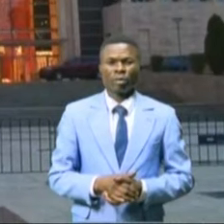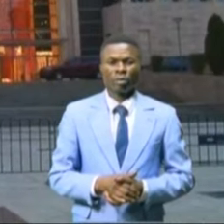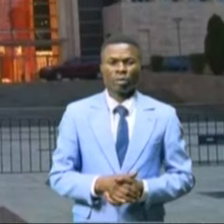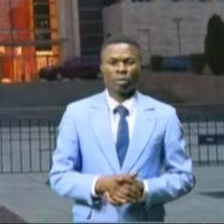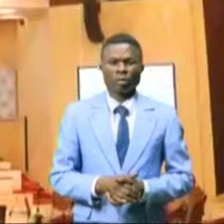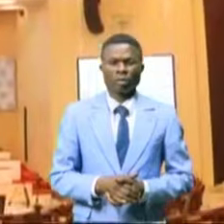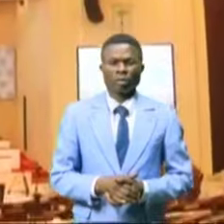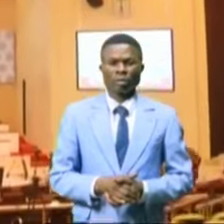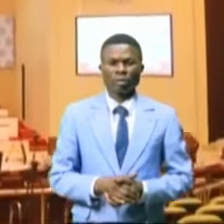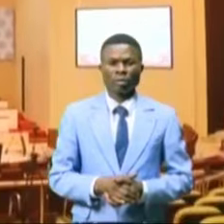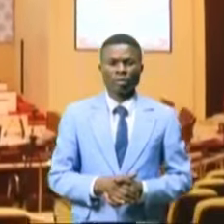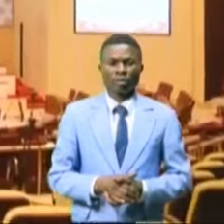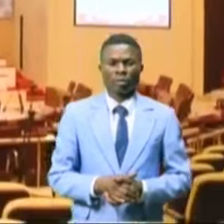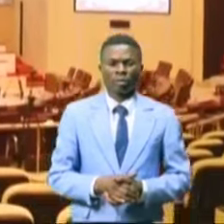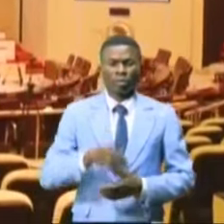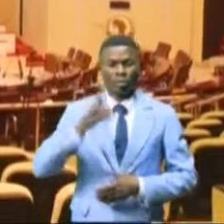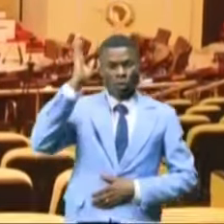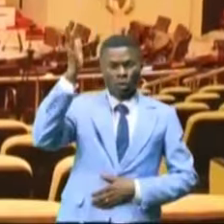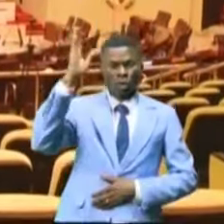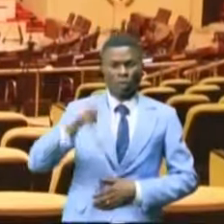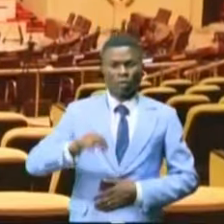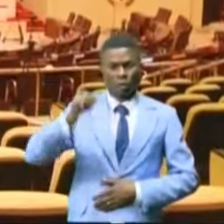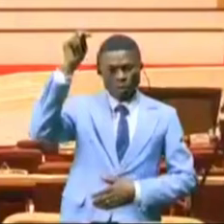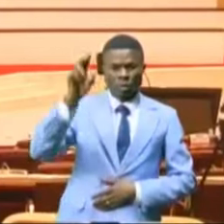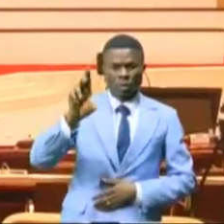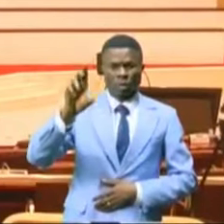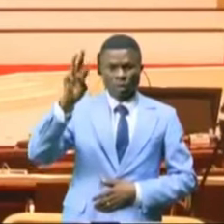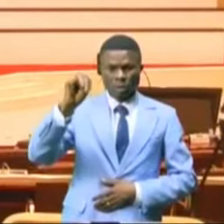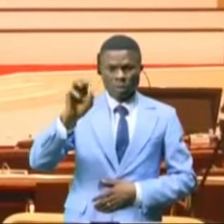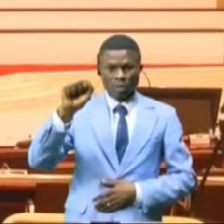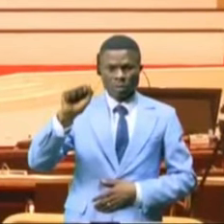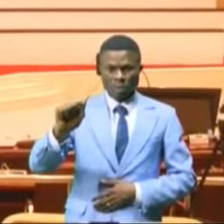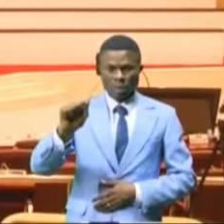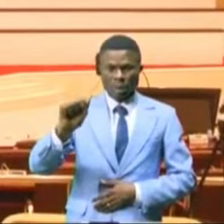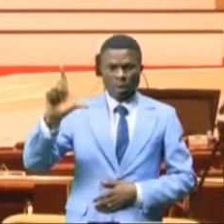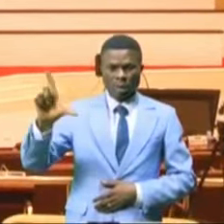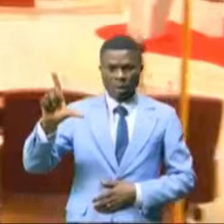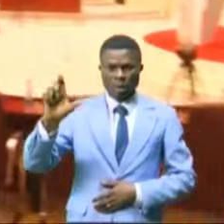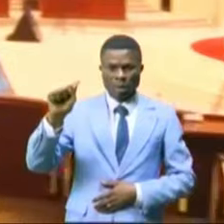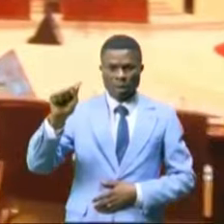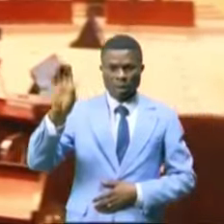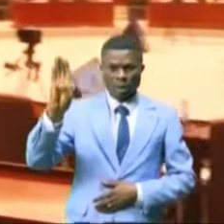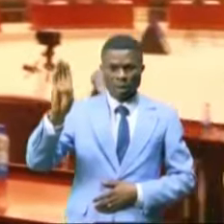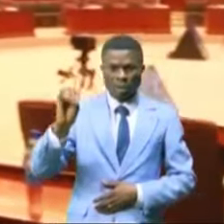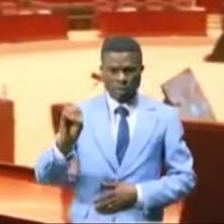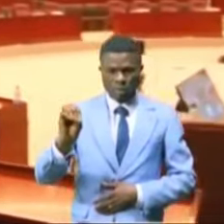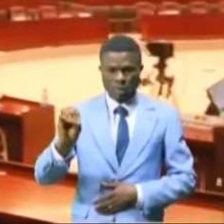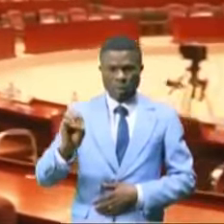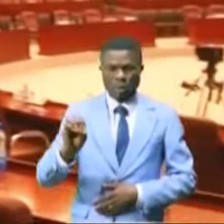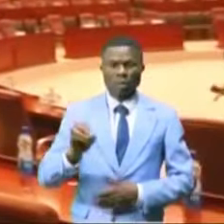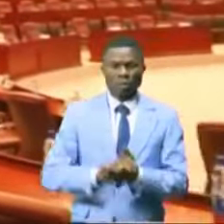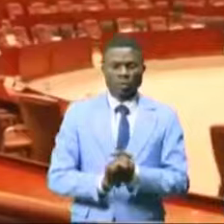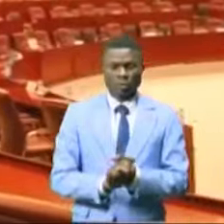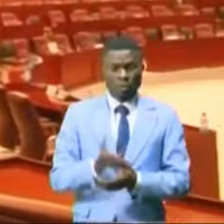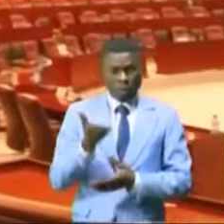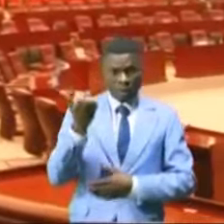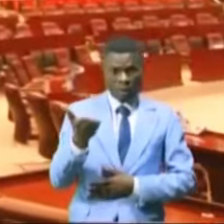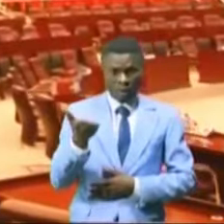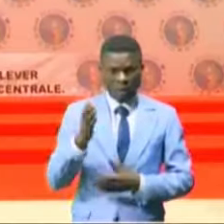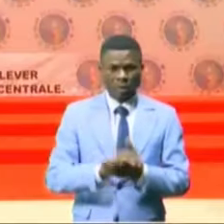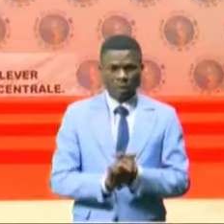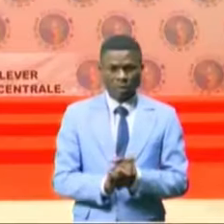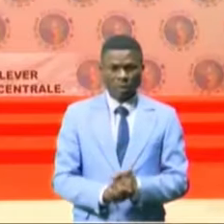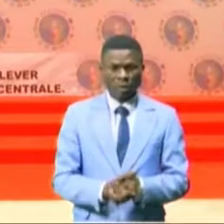Sipopo, la salle de conférence au nord de Malabo, dans la commune de Bané, en Guinée équatoriale. C'est ici que